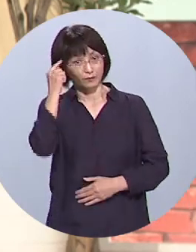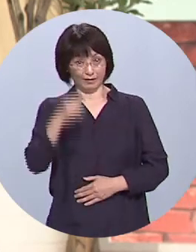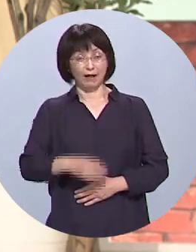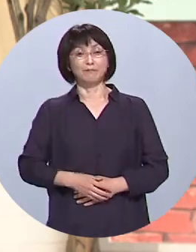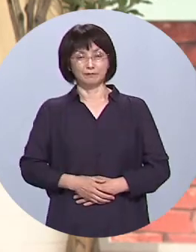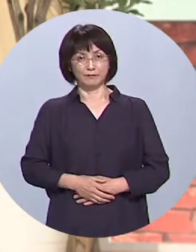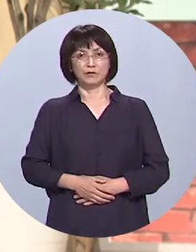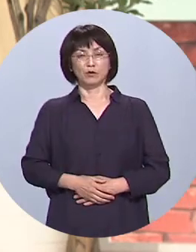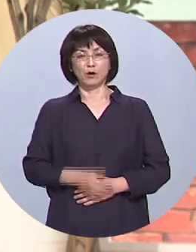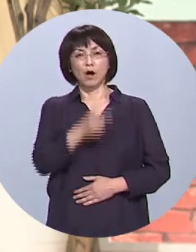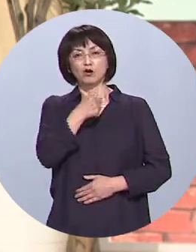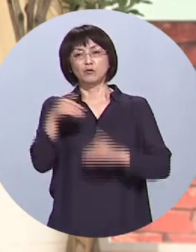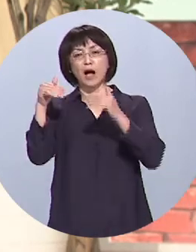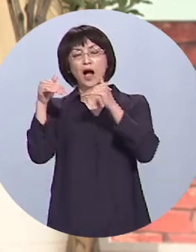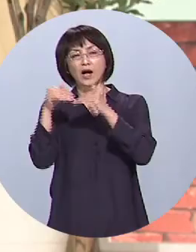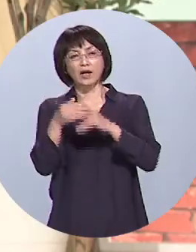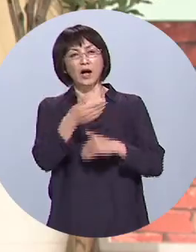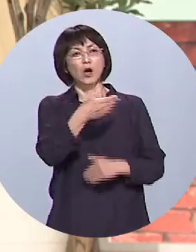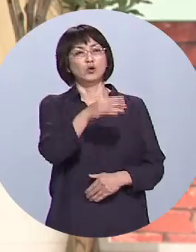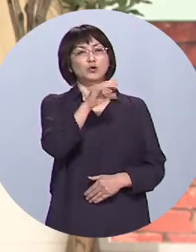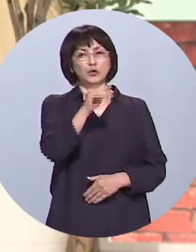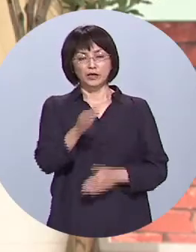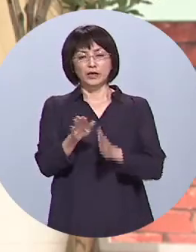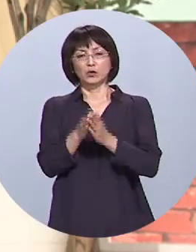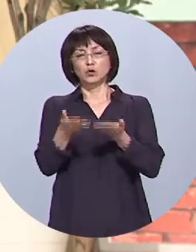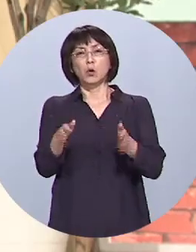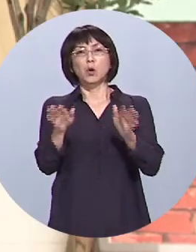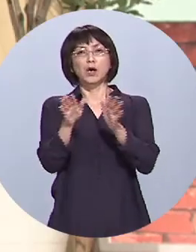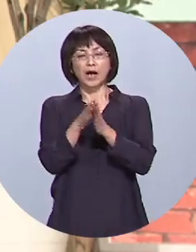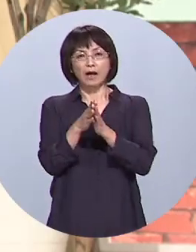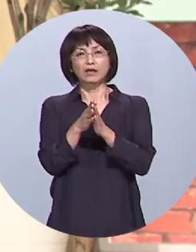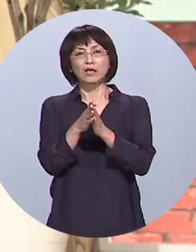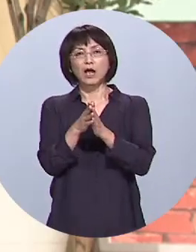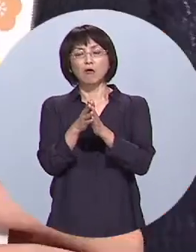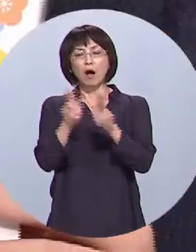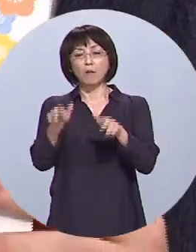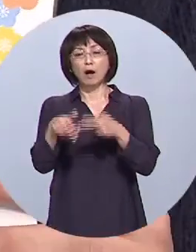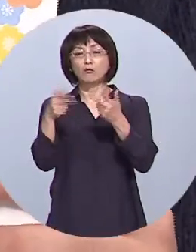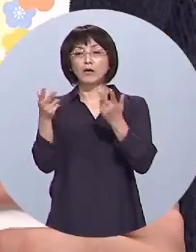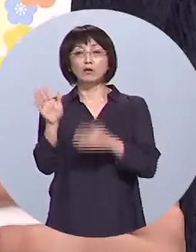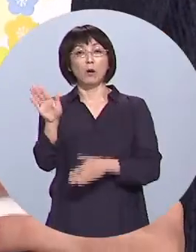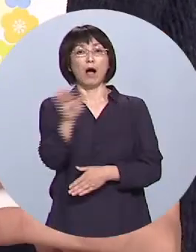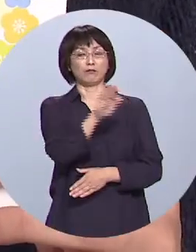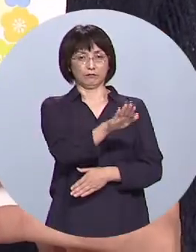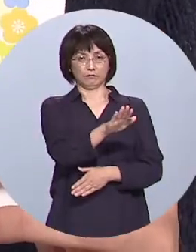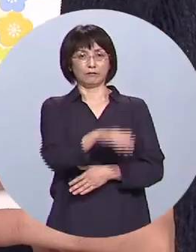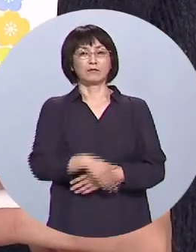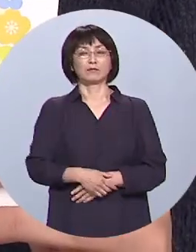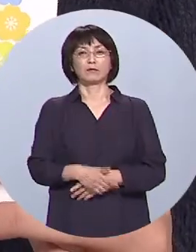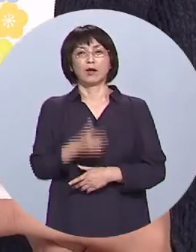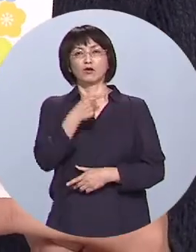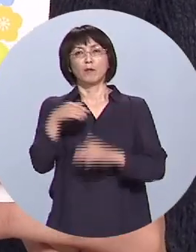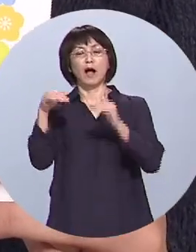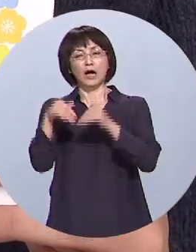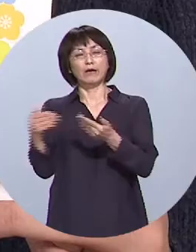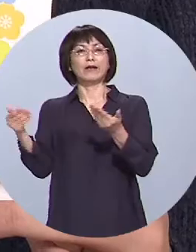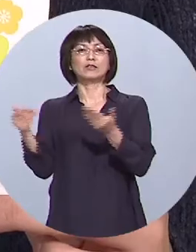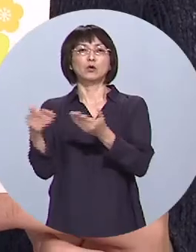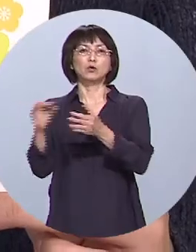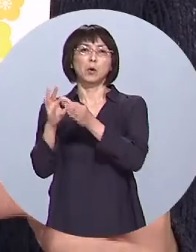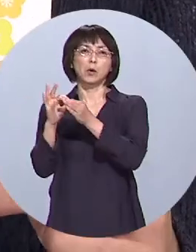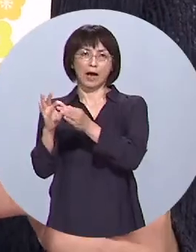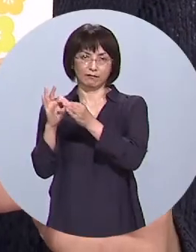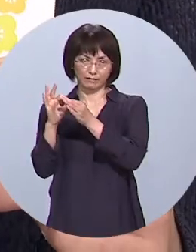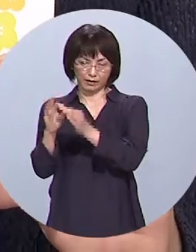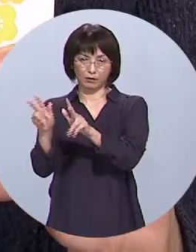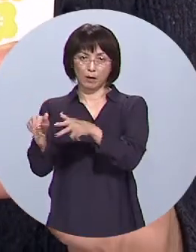紹介した熊谷と久喜の図書館ではですね、このような冊子を出しているんですね。熊谷図書館では仕事に役立つリ